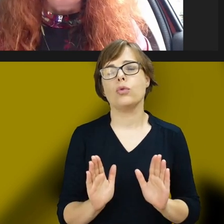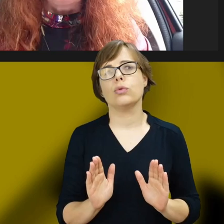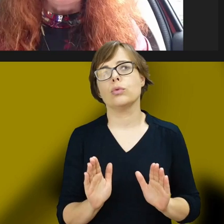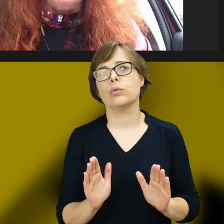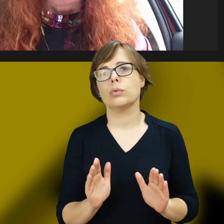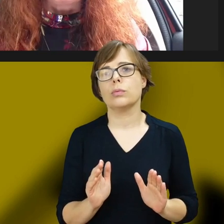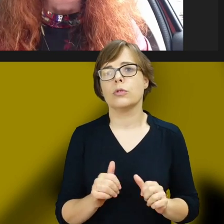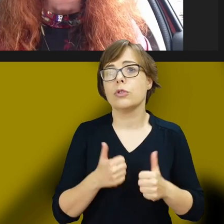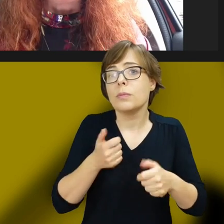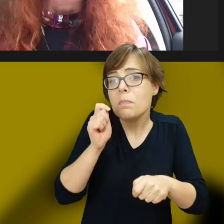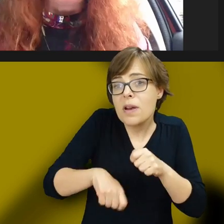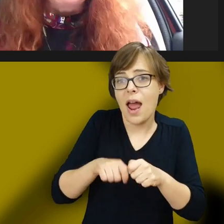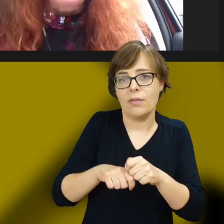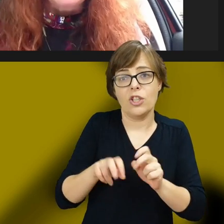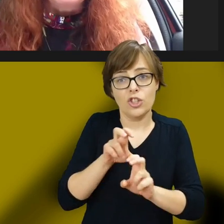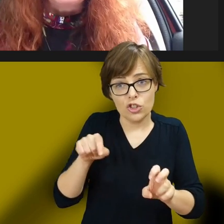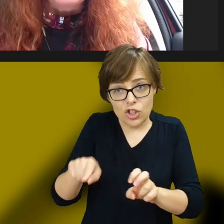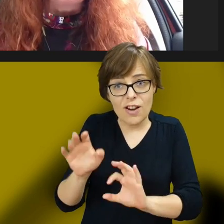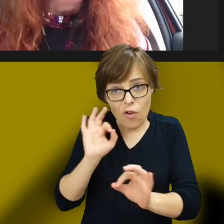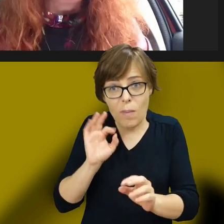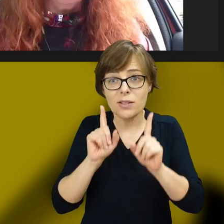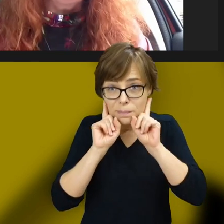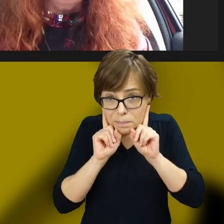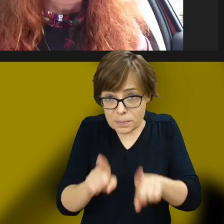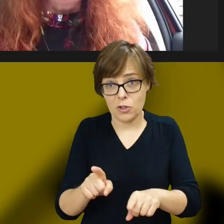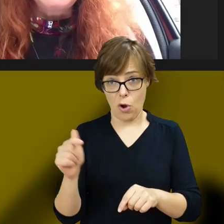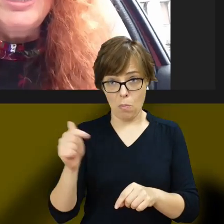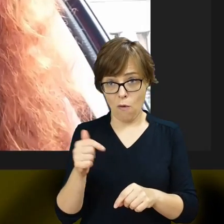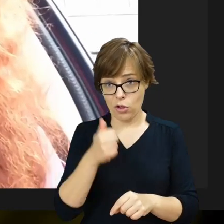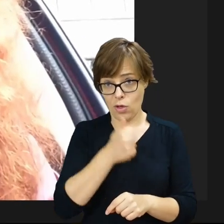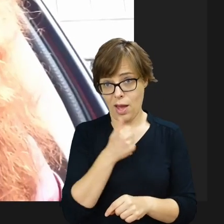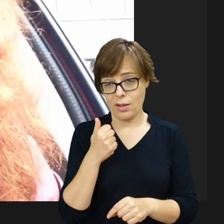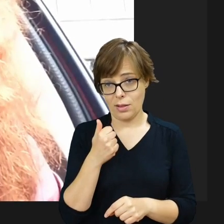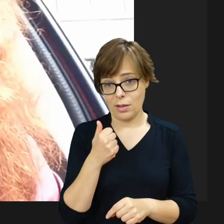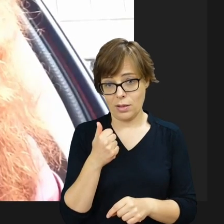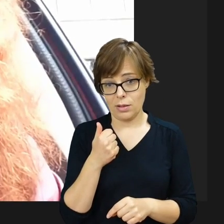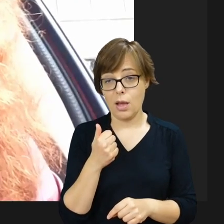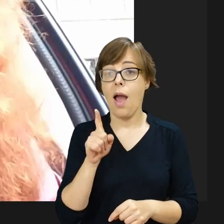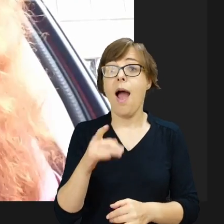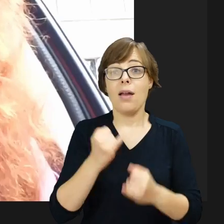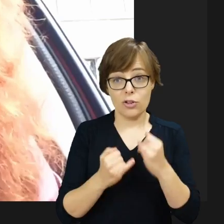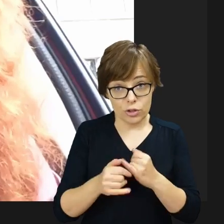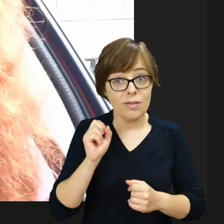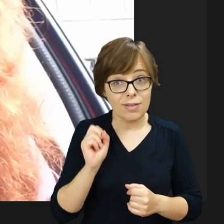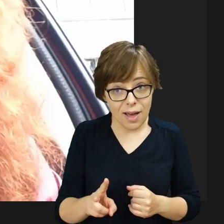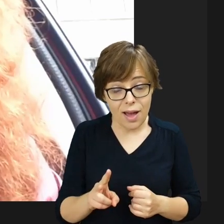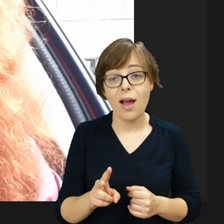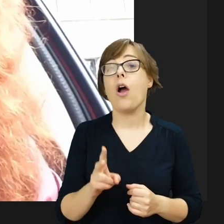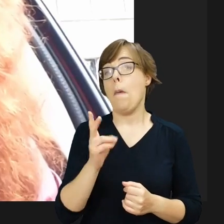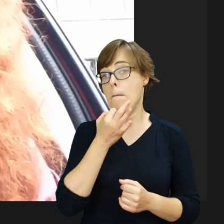skontrolować, czy ta informacja w ogóle powinna być utajniona. A jeżeli to, czy ten stopień